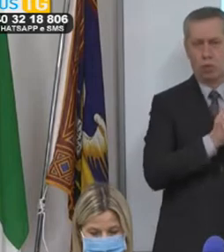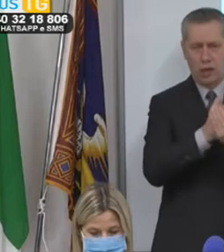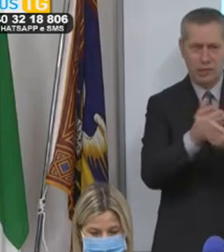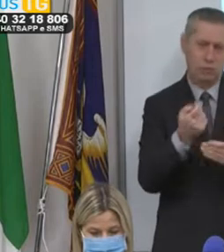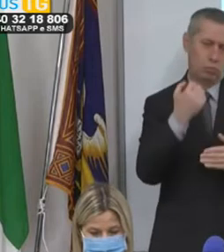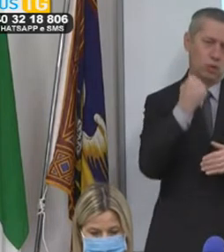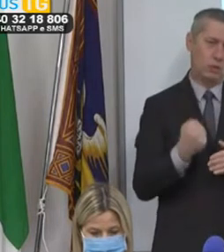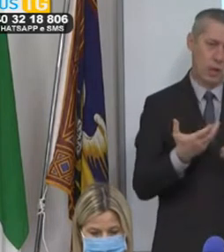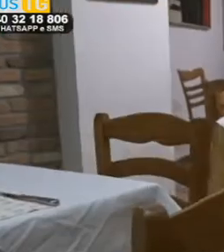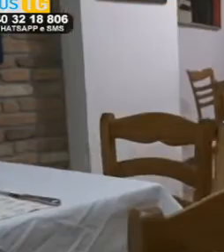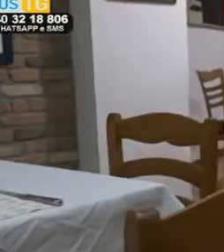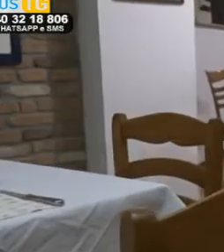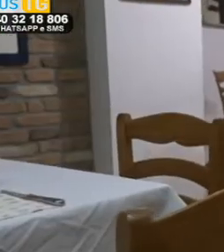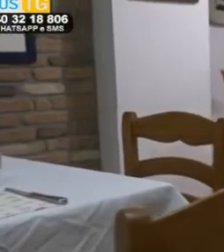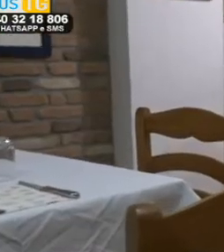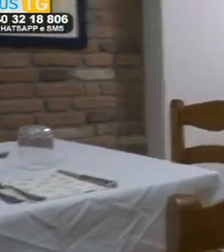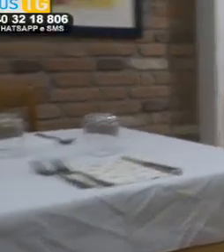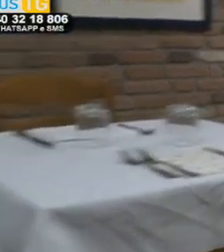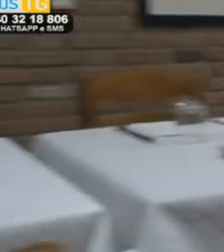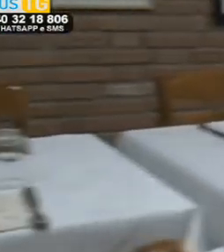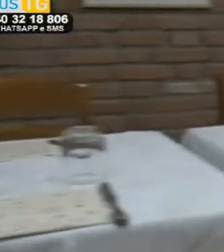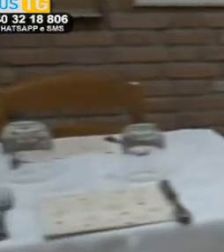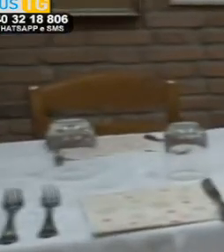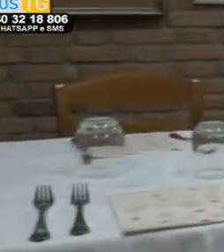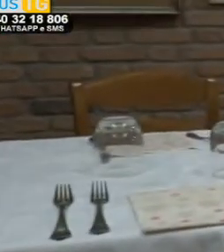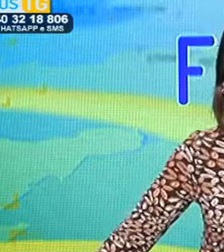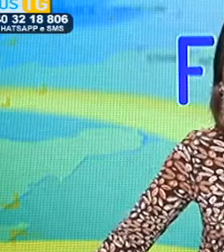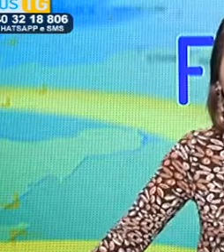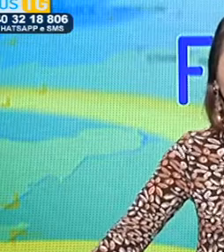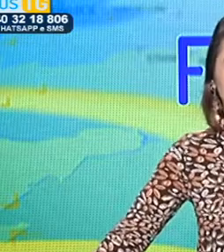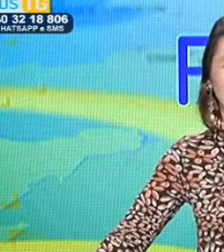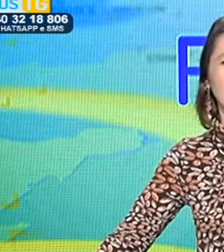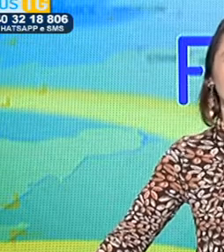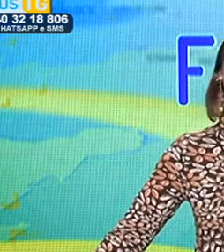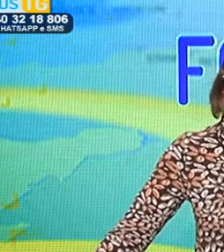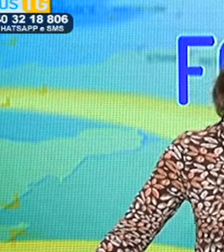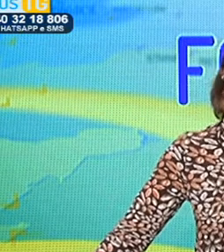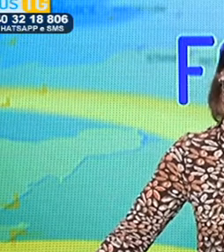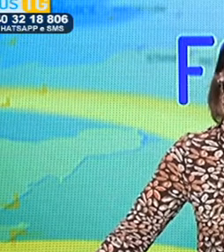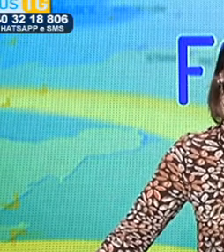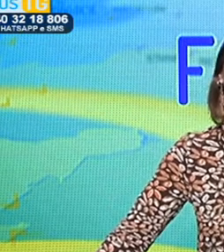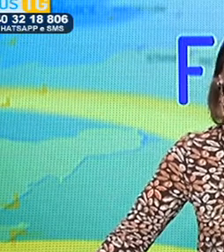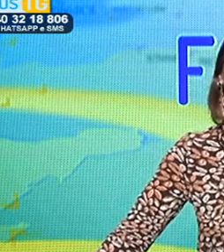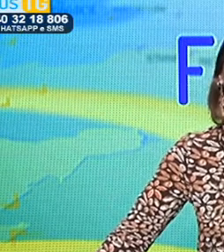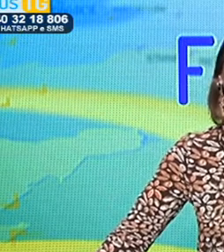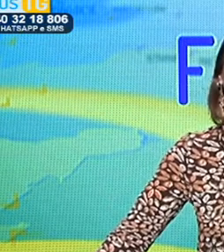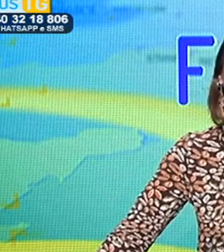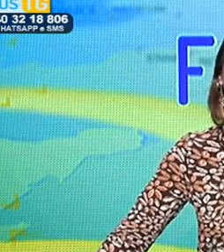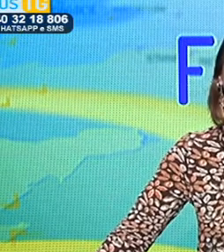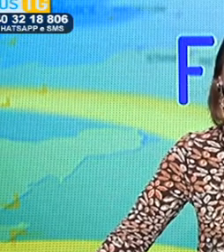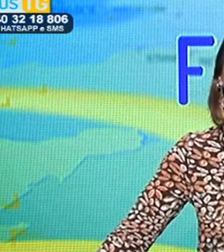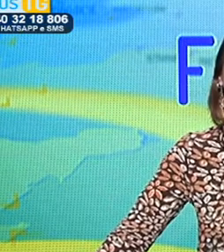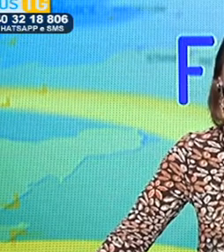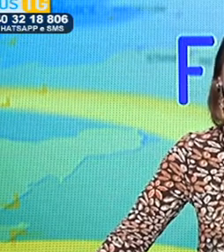ai sindaci del Veneto di dare una mano a questi ristoratori. E abbiamo in collegamento da Vicenza, in